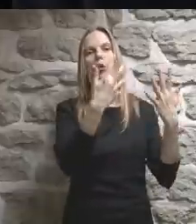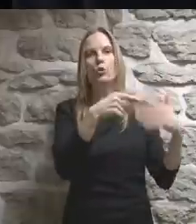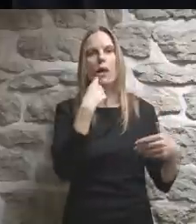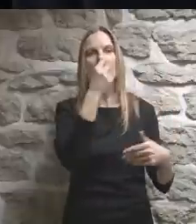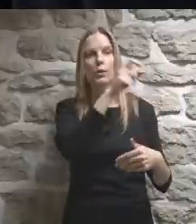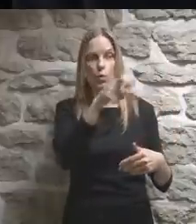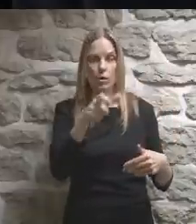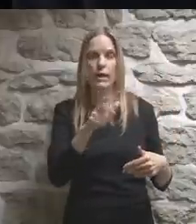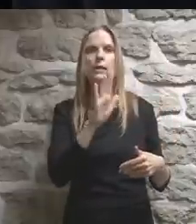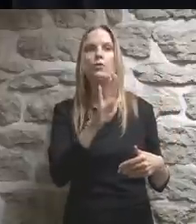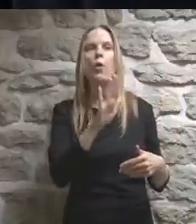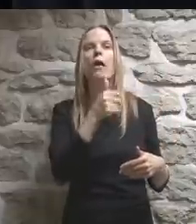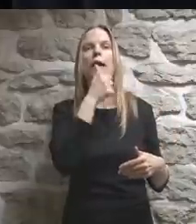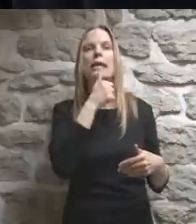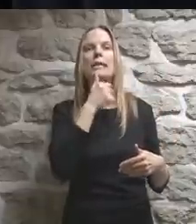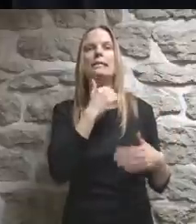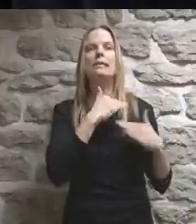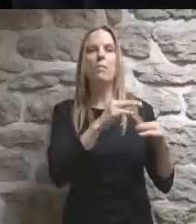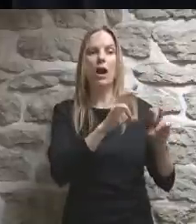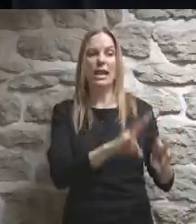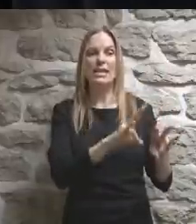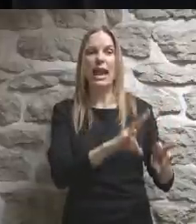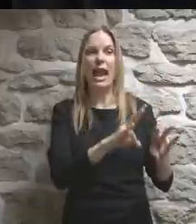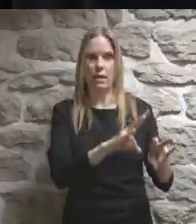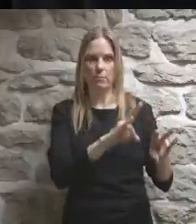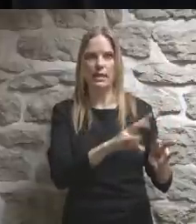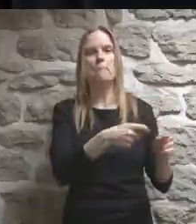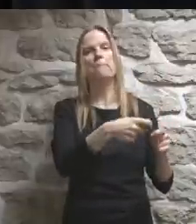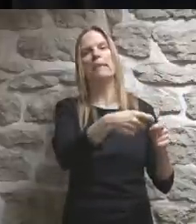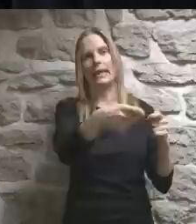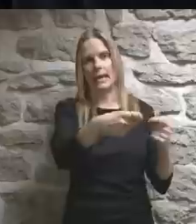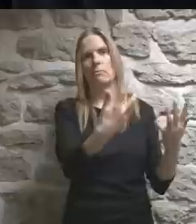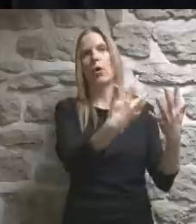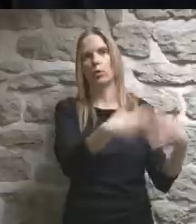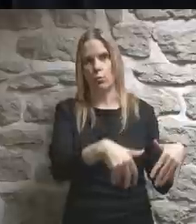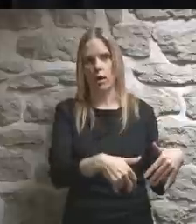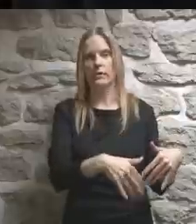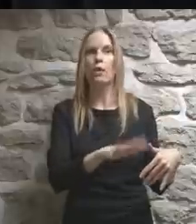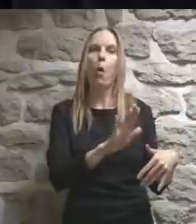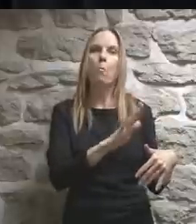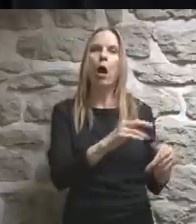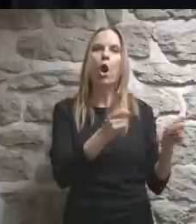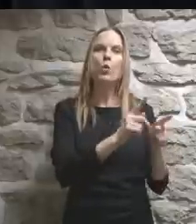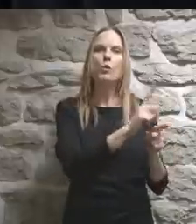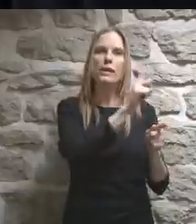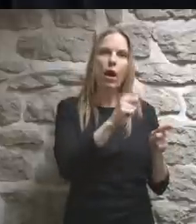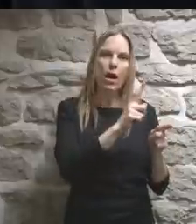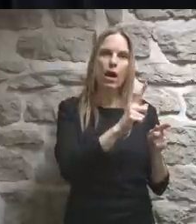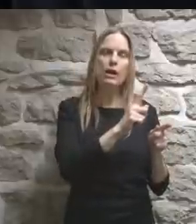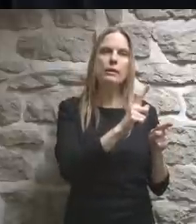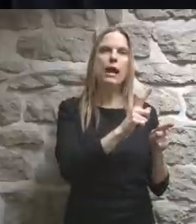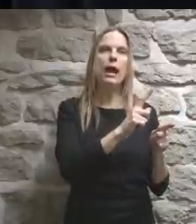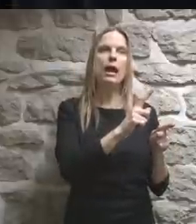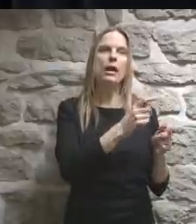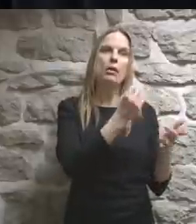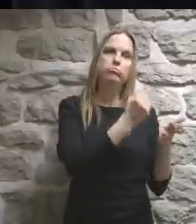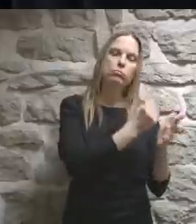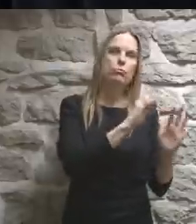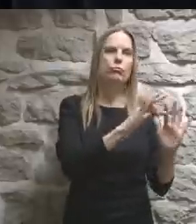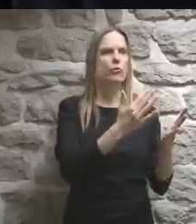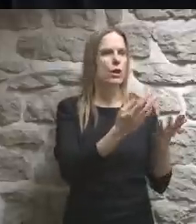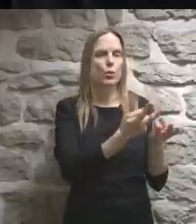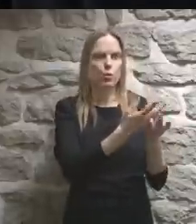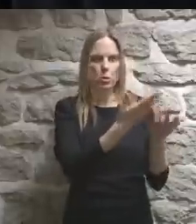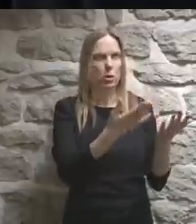ukrainlaste viibimisaluseid, kes siin on siin Eestis mingisuguse lühiajalise viibimisalusega. Neid on siin, see sihtgrupp on cirka